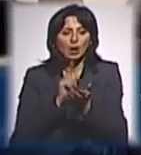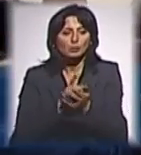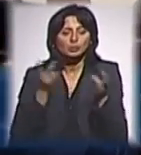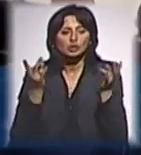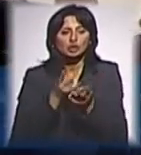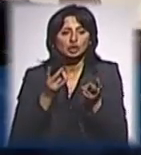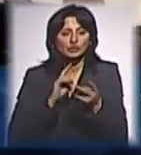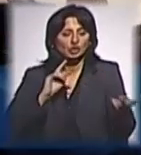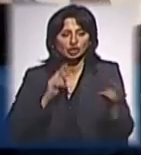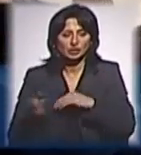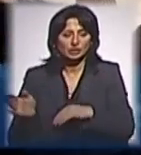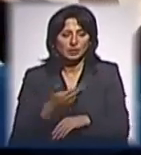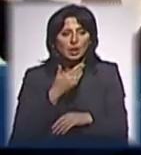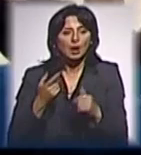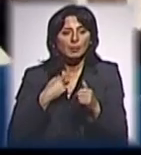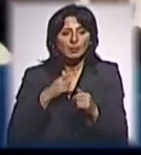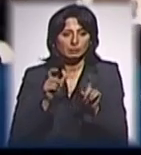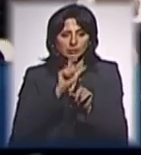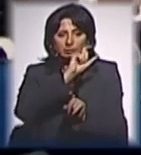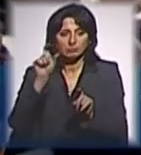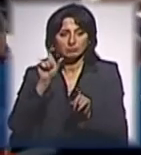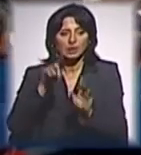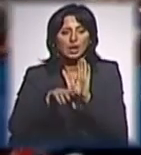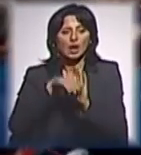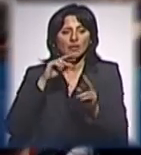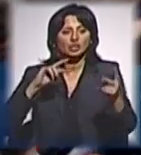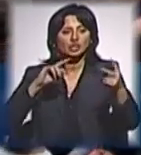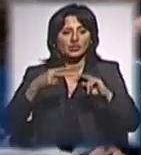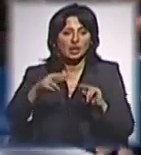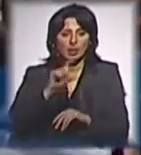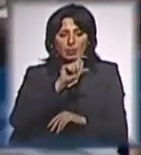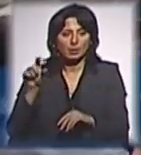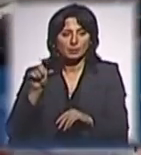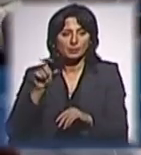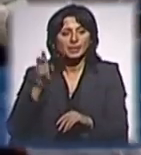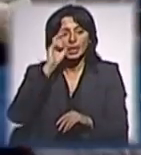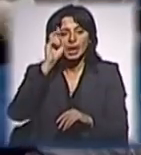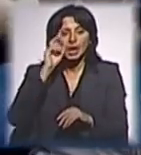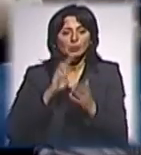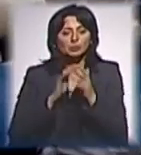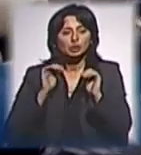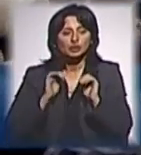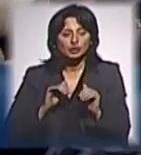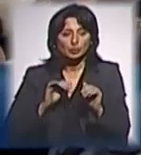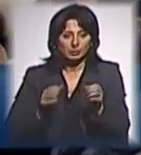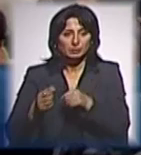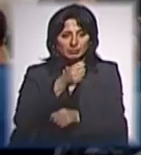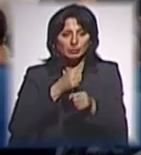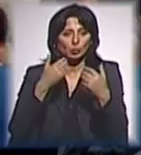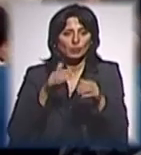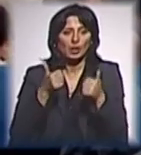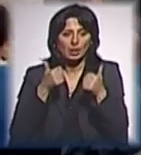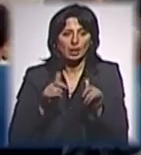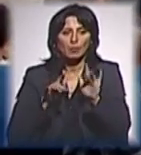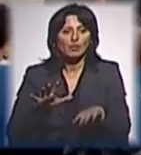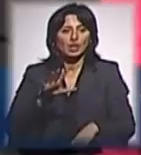აუცილებლად წირდება შეცვლა. Და ჩვენი სლოგანიც ეს არის: ავირჩიოთ ცვლილებები. ხელისუფლების მშვიდობიანმა ცვლილებამ, რაც თავისთავად